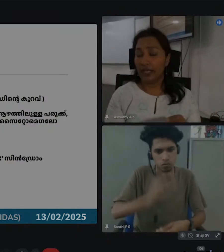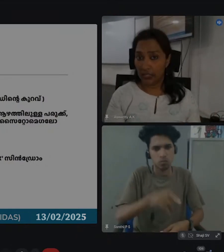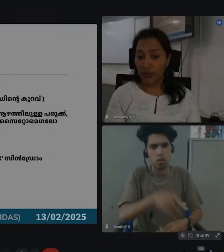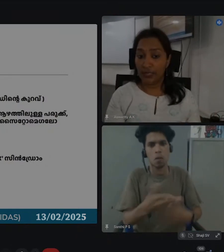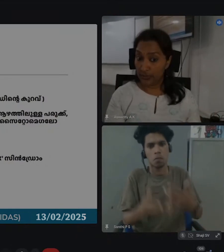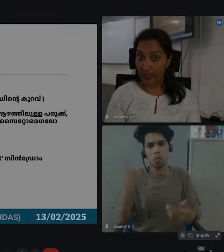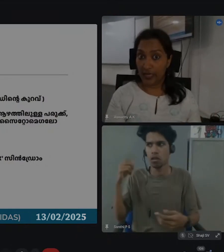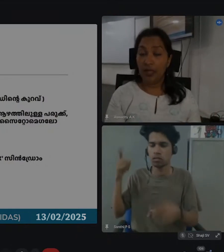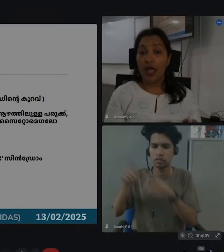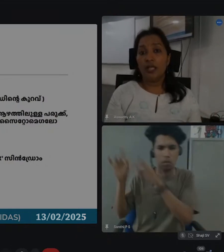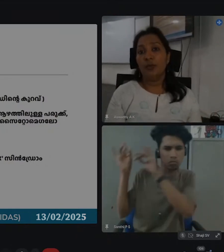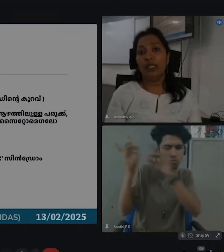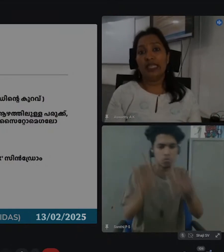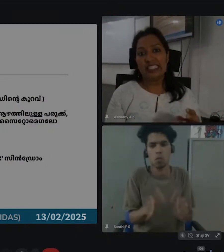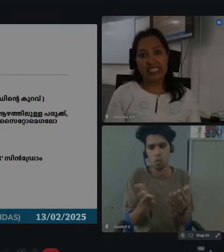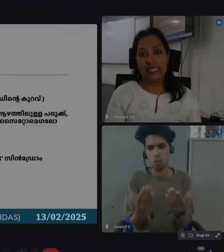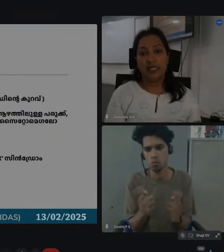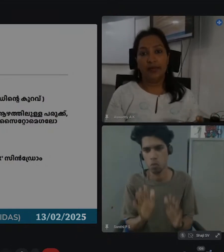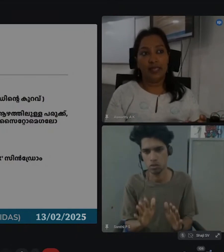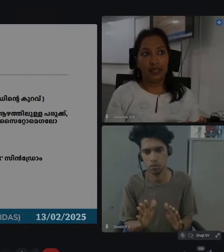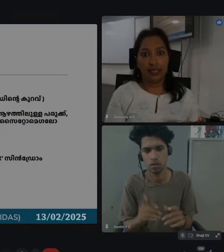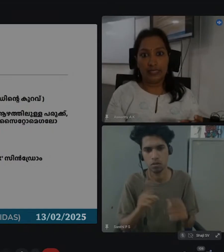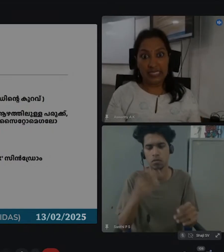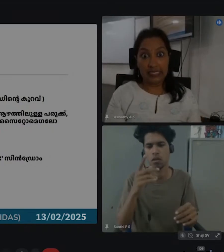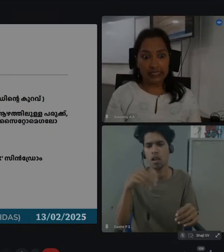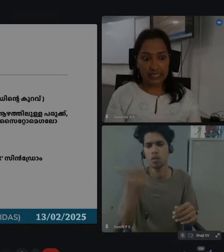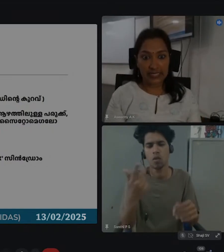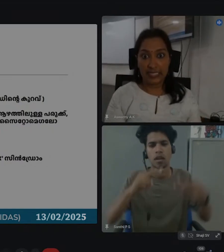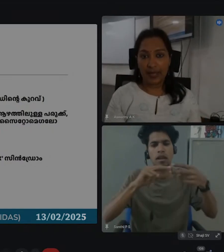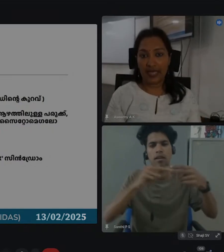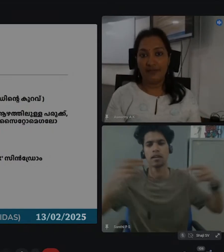തലമുറയിൽ വരുന്നതുമാകാം. അതുപോലെ തന്നെ നമ്മുടെ